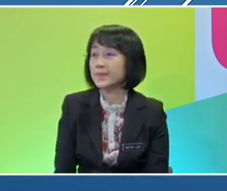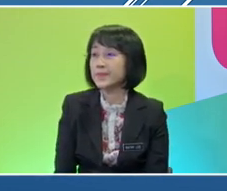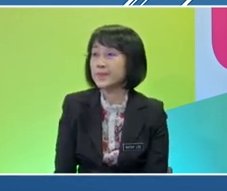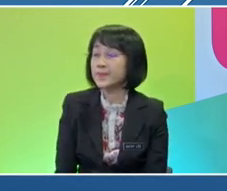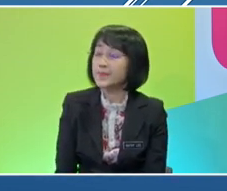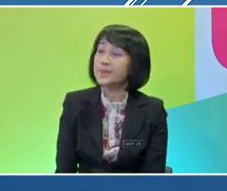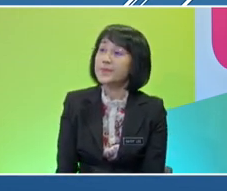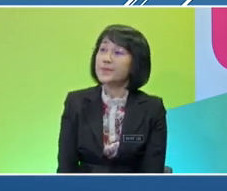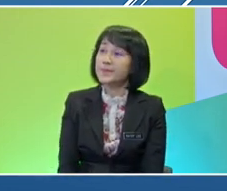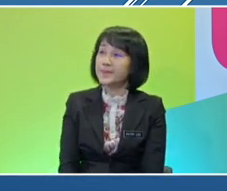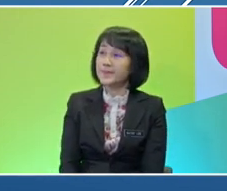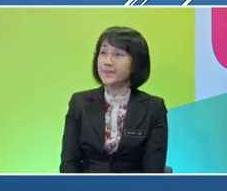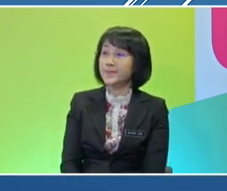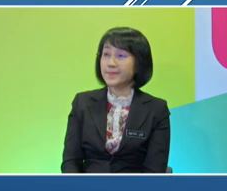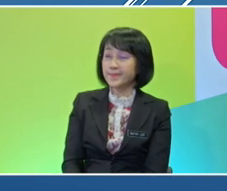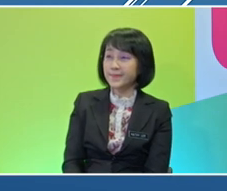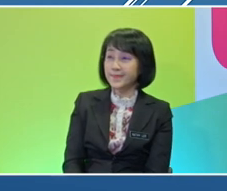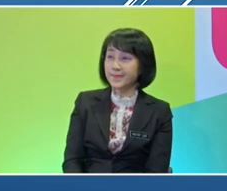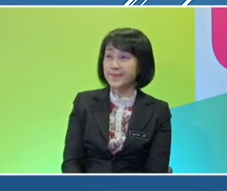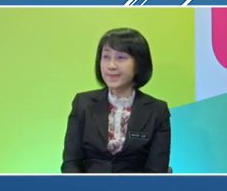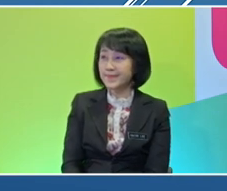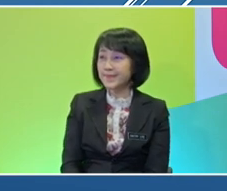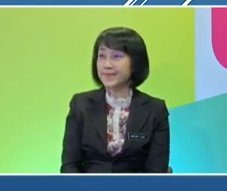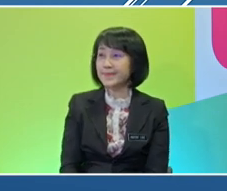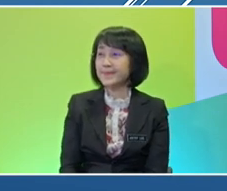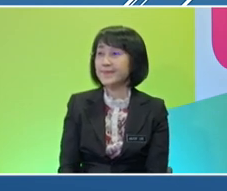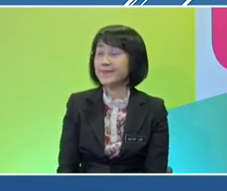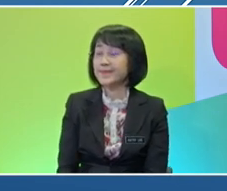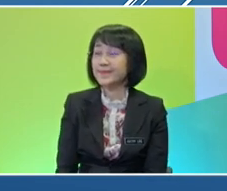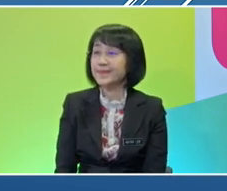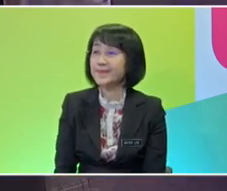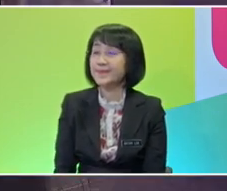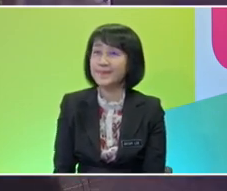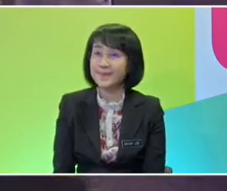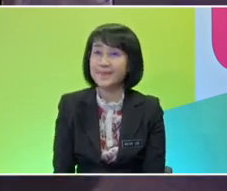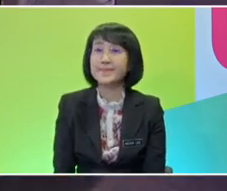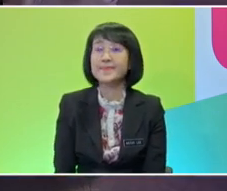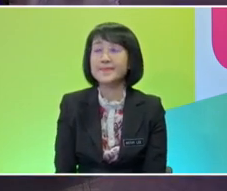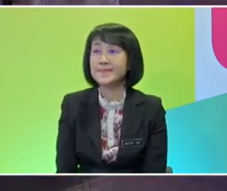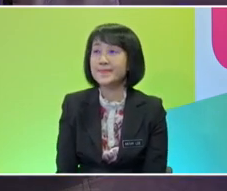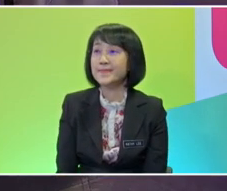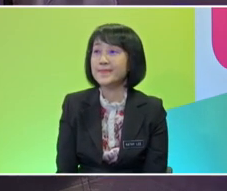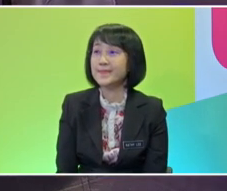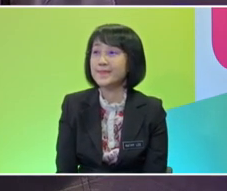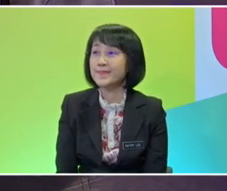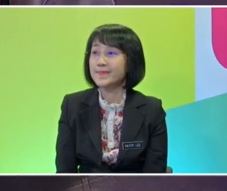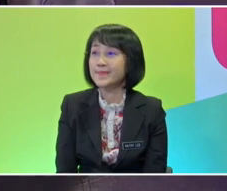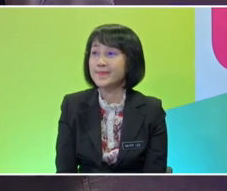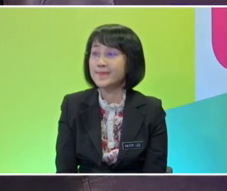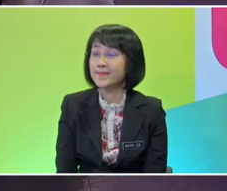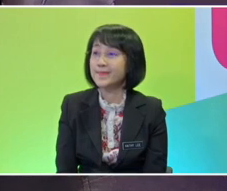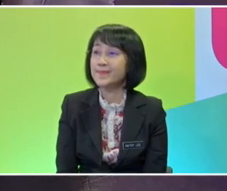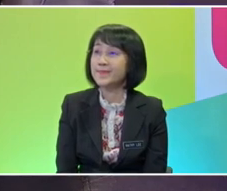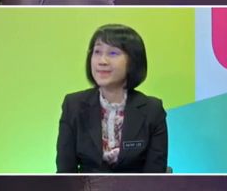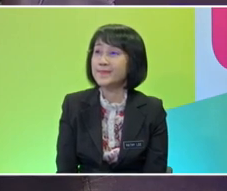setahun setengah sekali 3 tahun ada dua kali sudah ada dua kali untuk trend nah ambil duren untuk cube